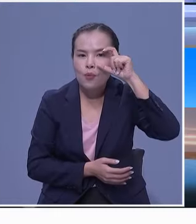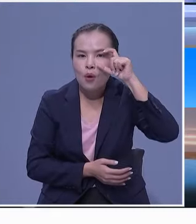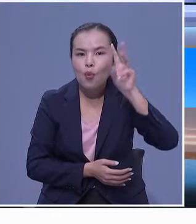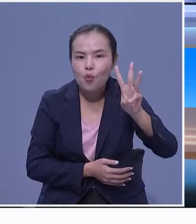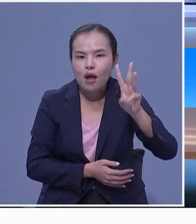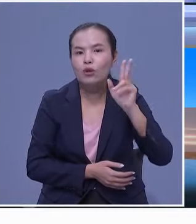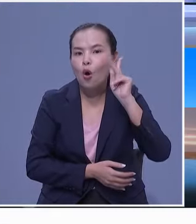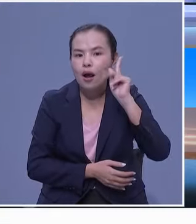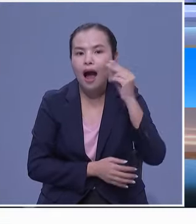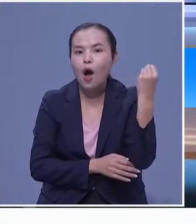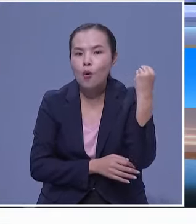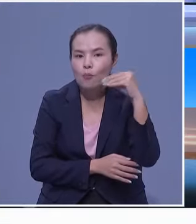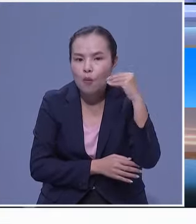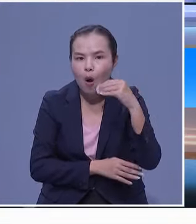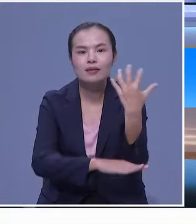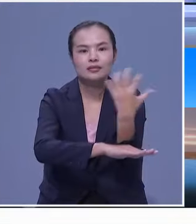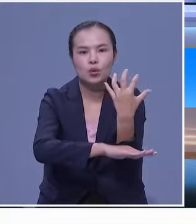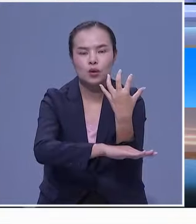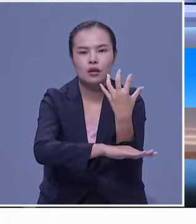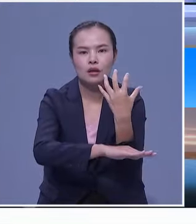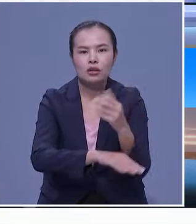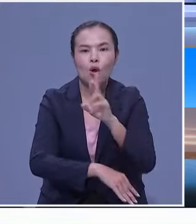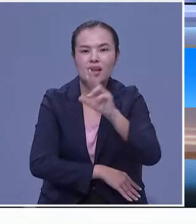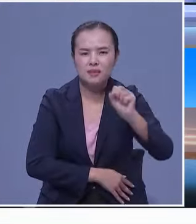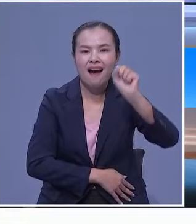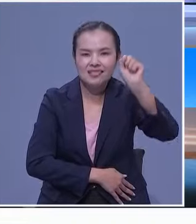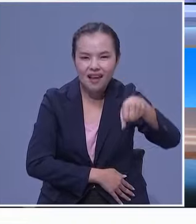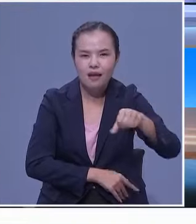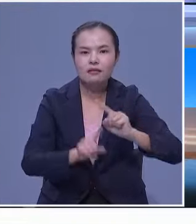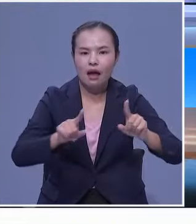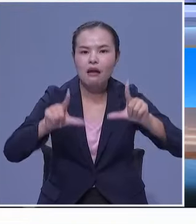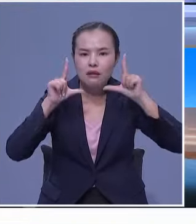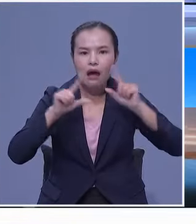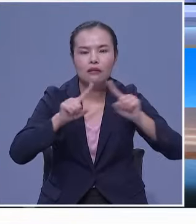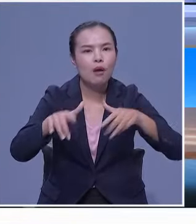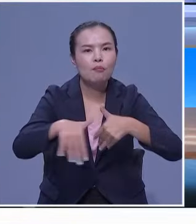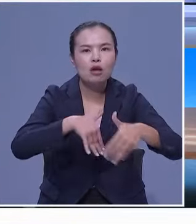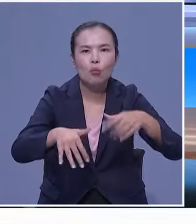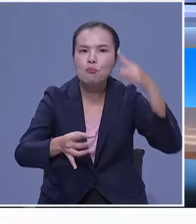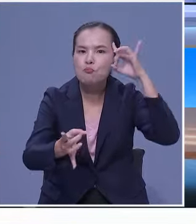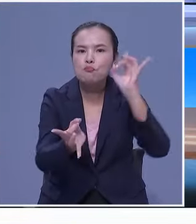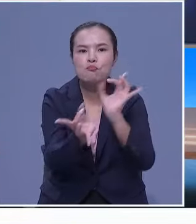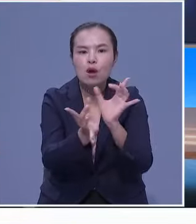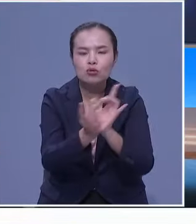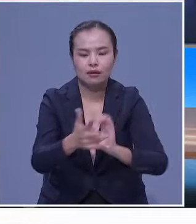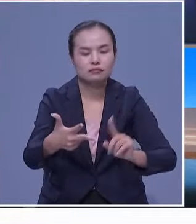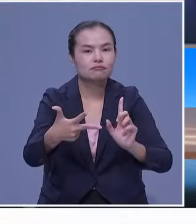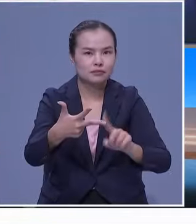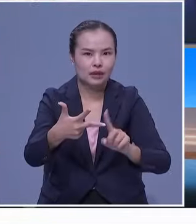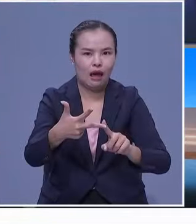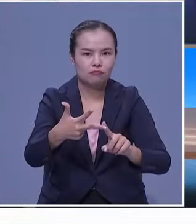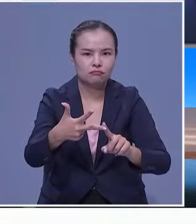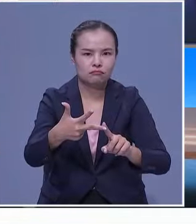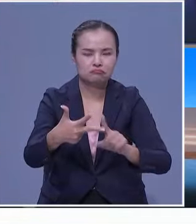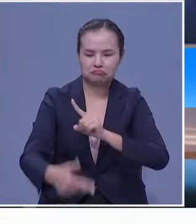กสื่อบ่อยๆค ุ ณเท ้ งเนี่ยอาจจะเป็นคนที่ร้อนแรงในสภาก็จริงแต่ประชาชนอาจจะยังไม่รู้จักนะคะและ3คือคนยังไม่เห็นบ